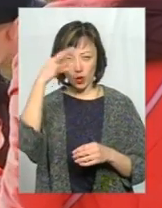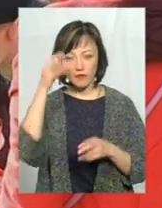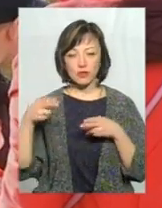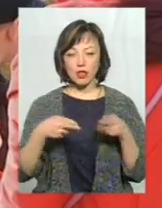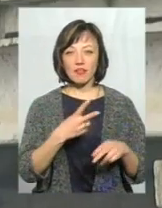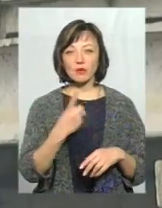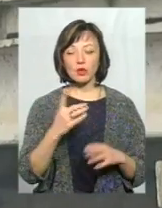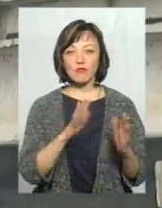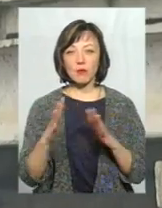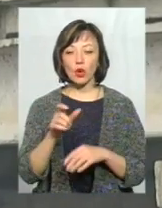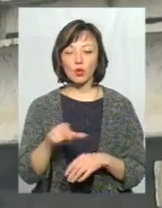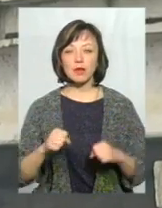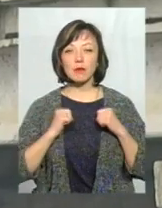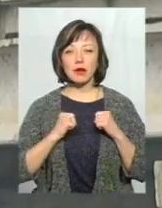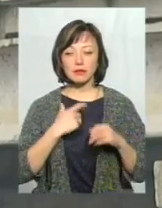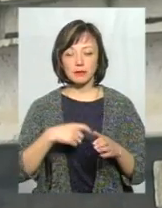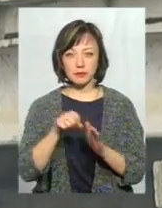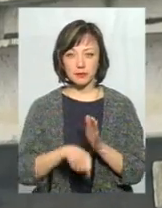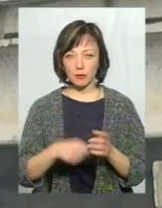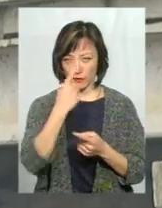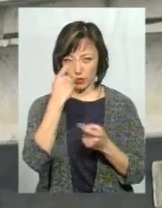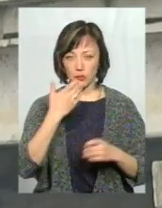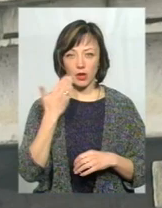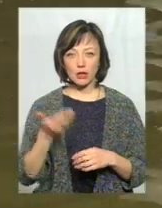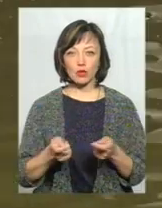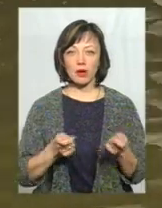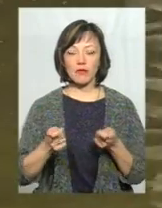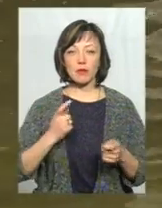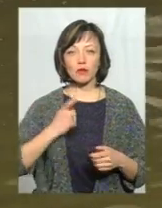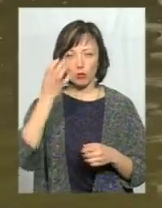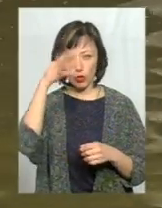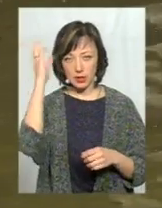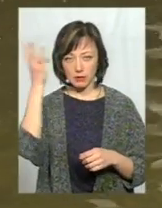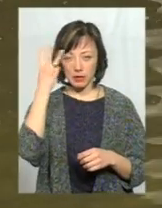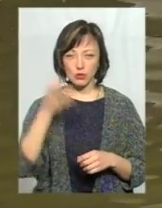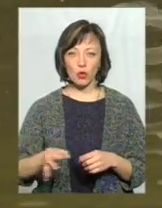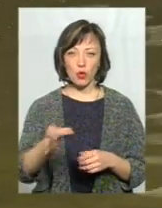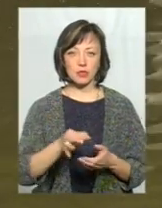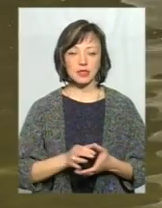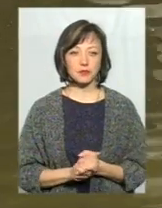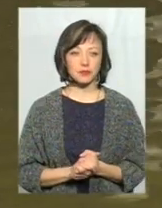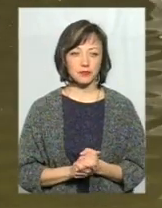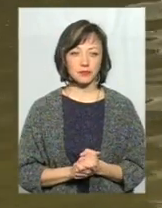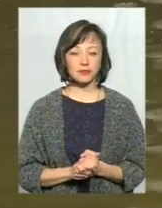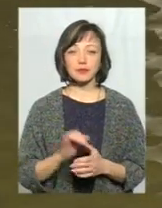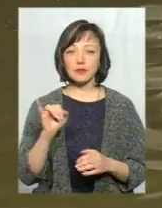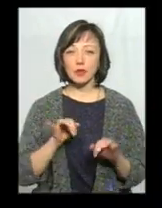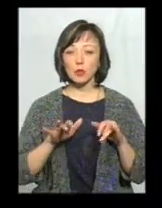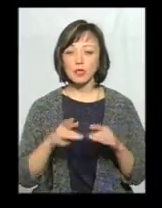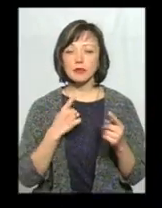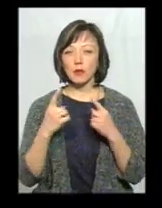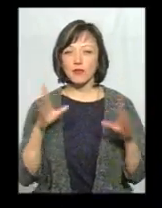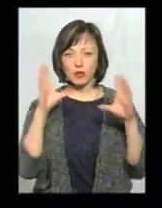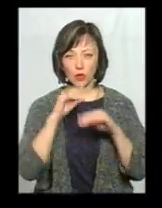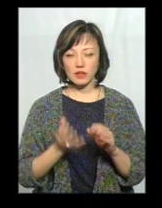випадок, коли люди намагалися скоїти суїцид, повідомив речник управління патрульної поліції Хмельницької області Роман Мартинюк. І в процесі перемовин